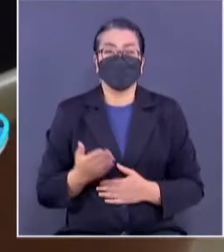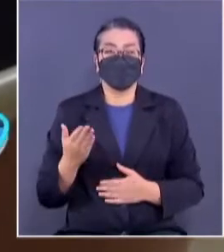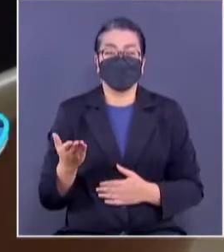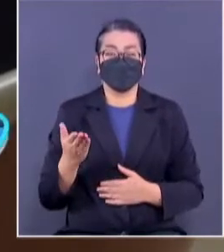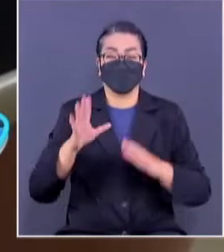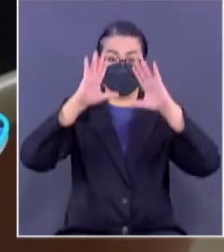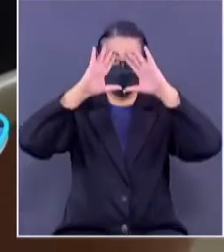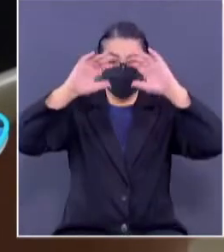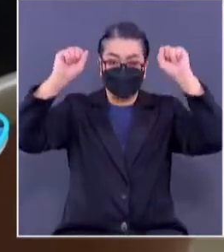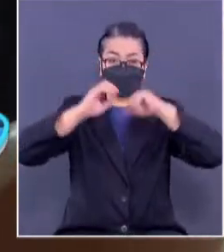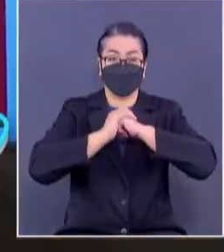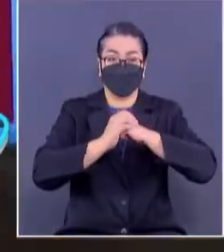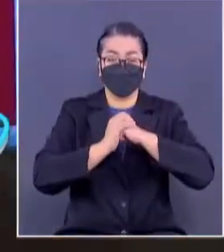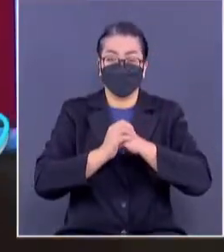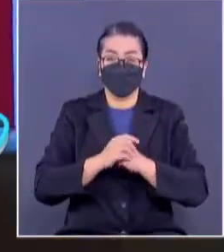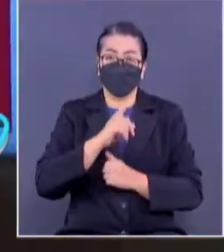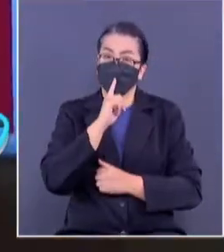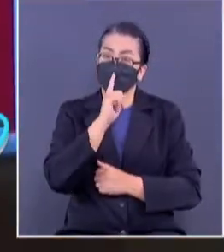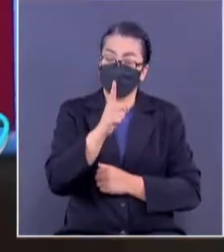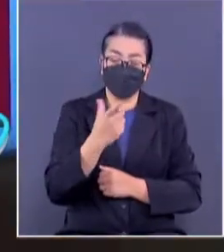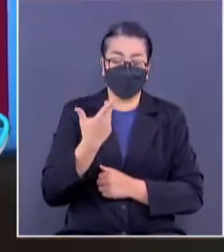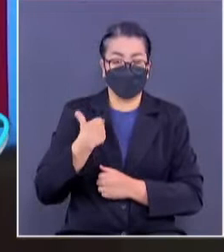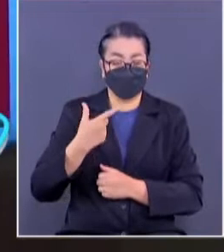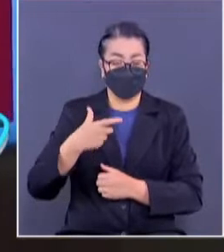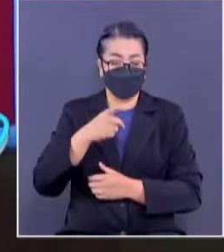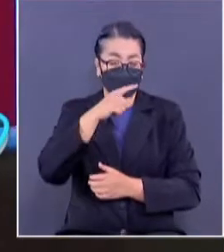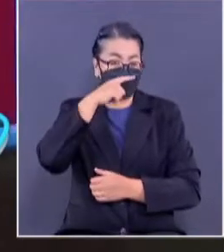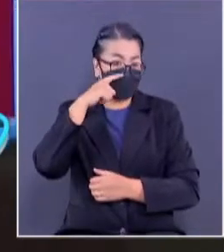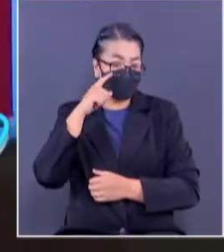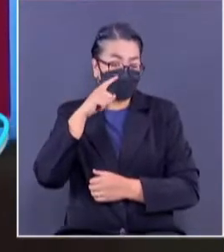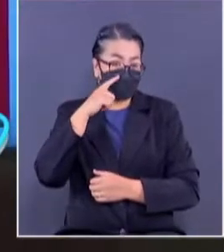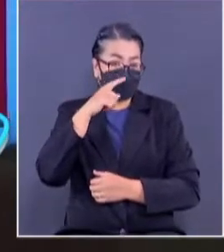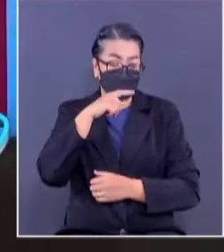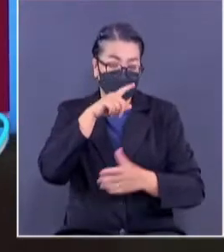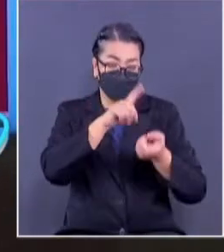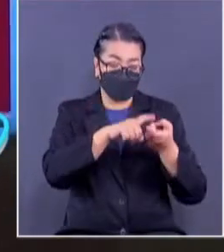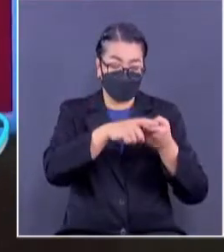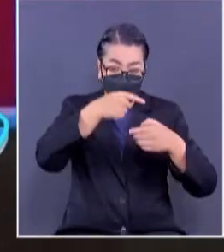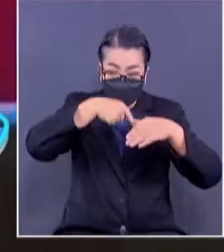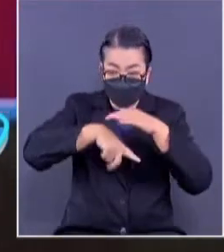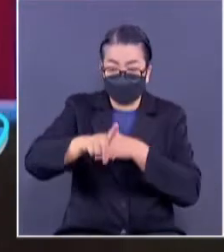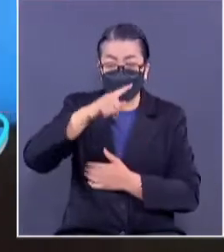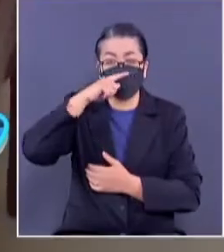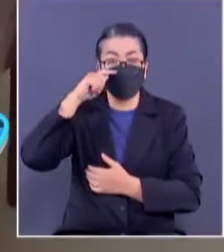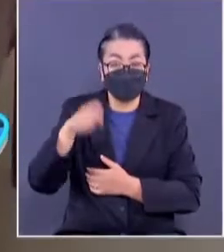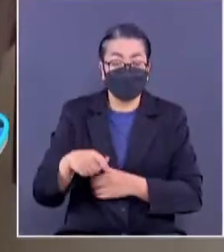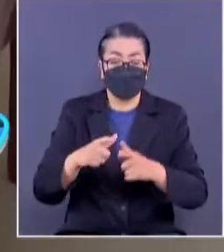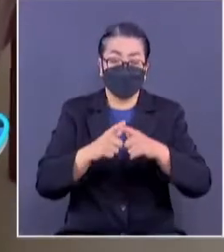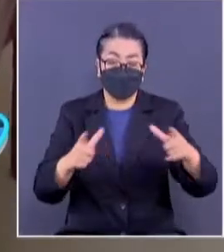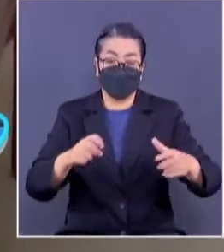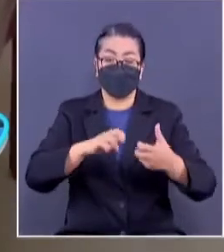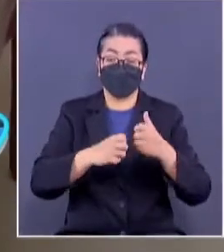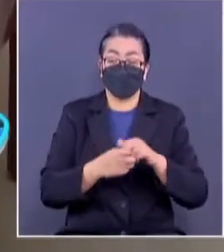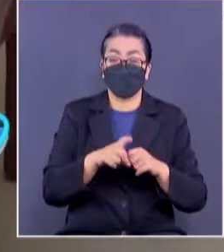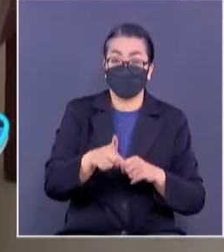พูดถึงกรณีการรุกเข้าไปในยุคเครนของรัสเซียนะครับเพราะว่าจีนพร้อมจะมีบทบาทอย่างมากในการแก้ไขปัญหาวิกฤตความขัดแย้ง